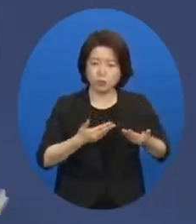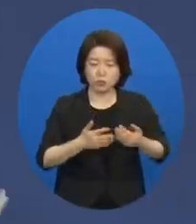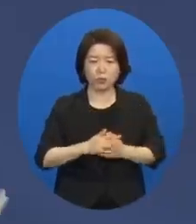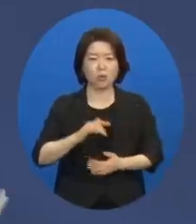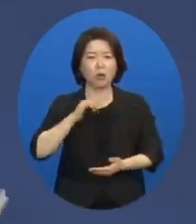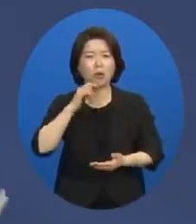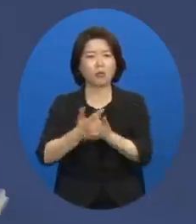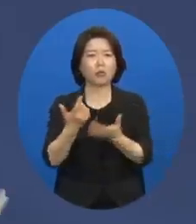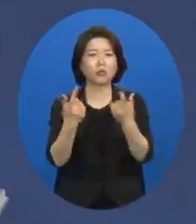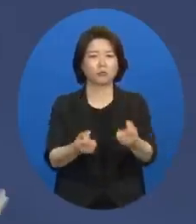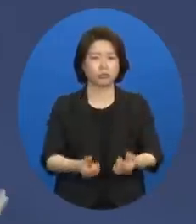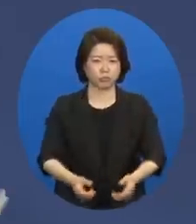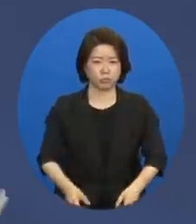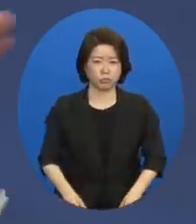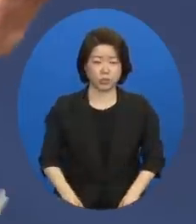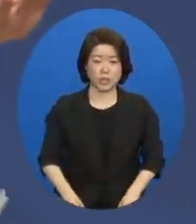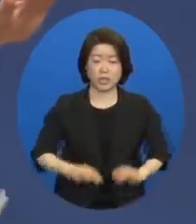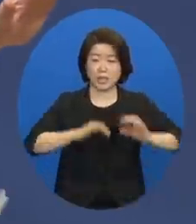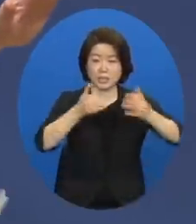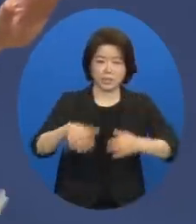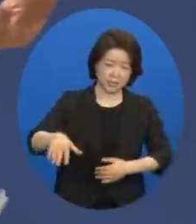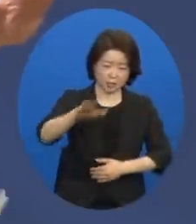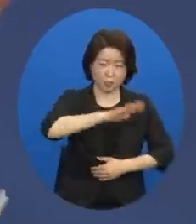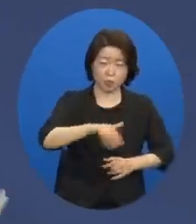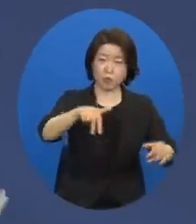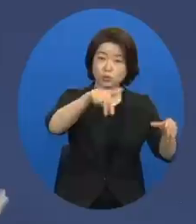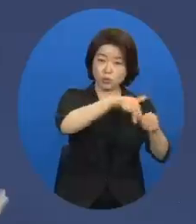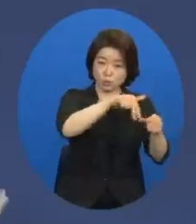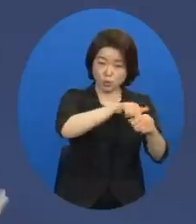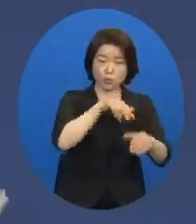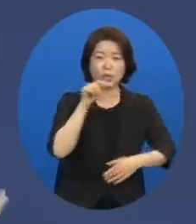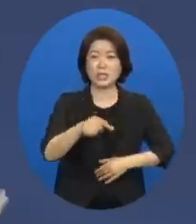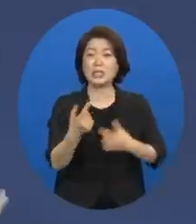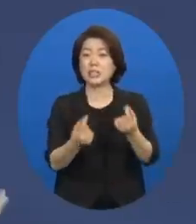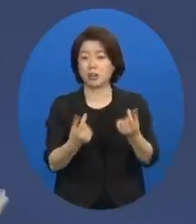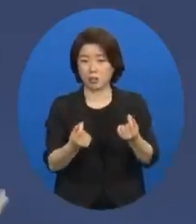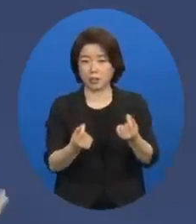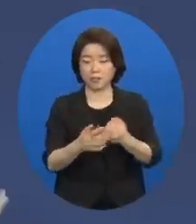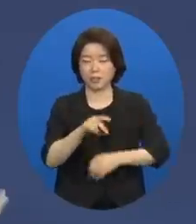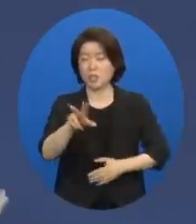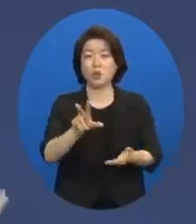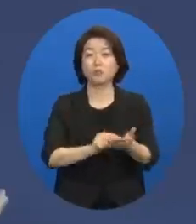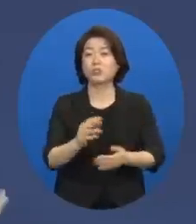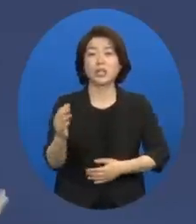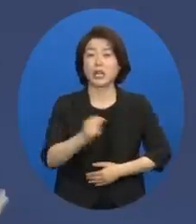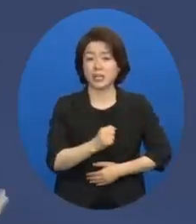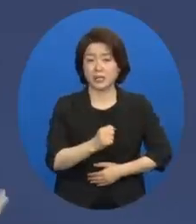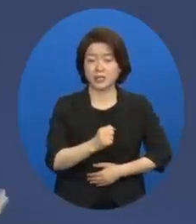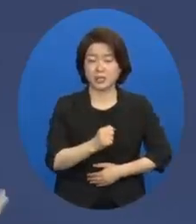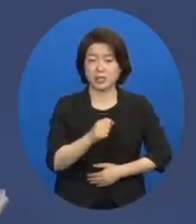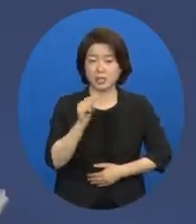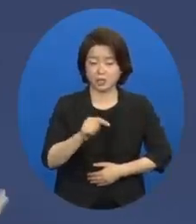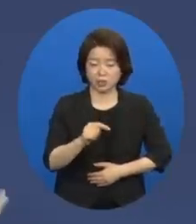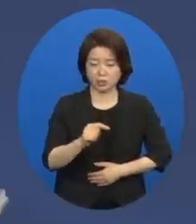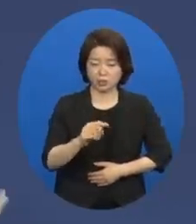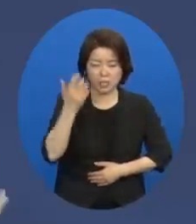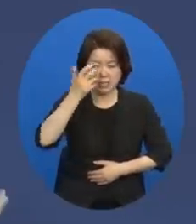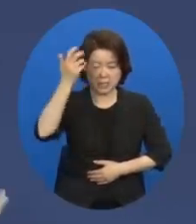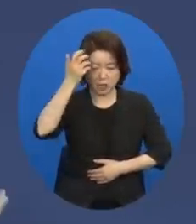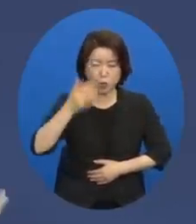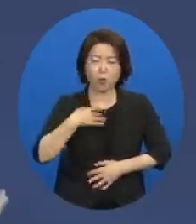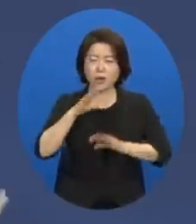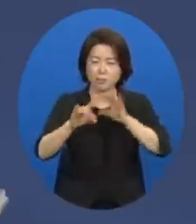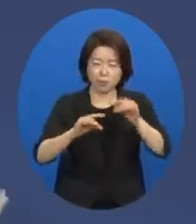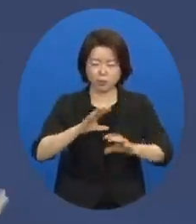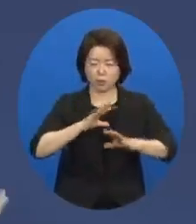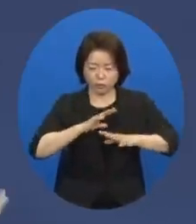되지 않겠어요? 세상의 모든 종교가 바로 이렇게 이런 문제를 갖고 있는 영혼의 목마름과